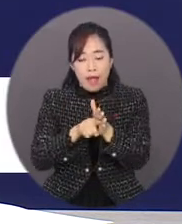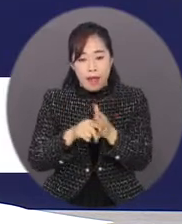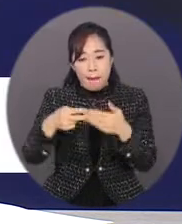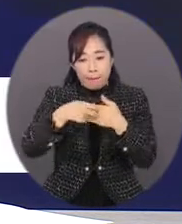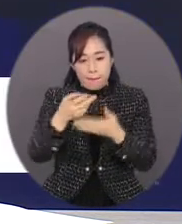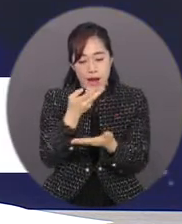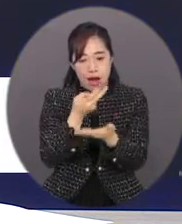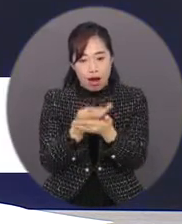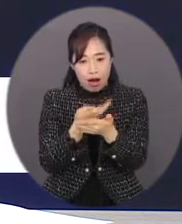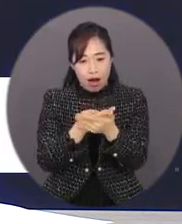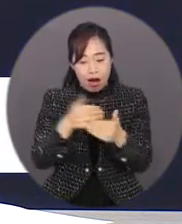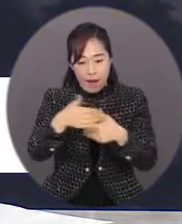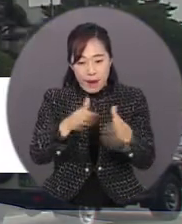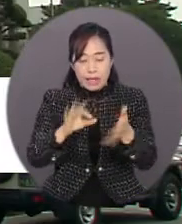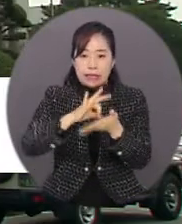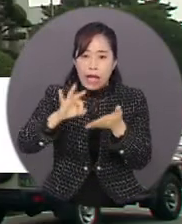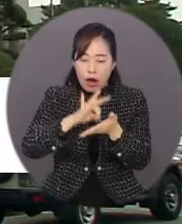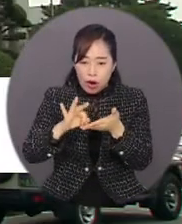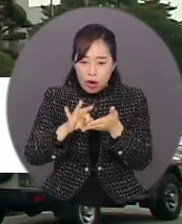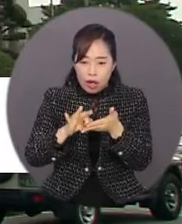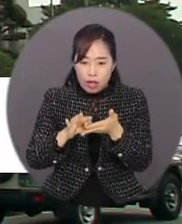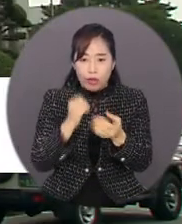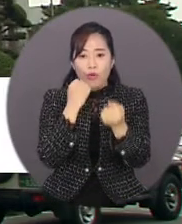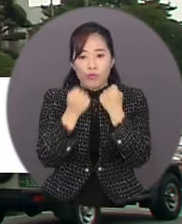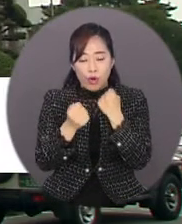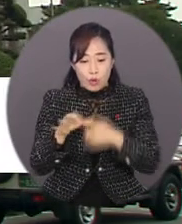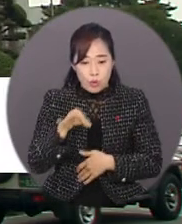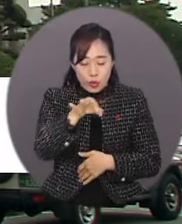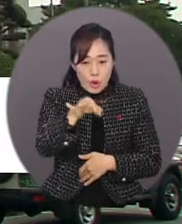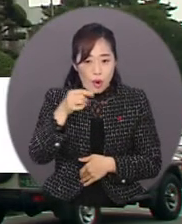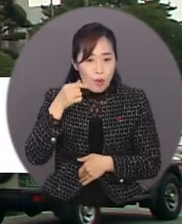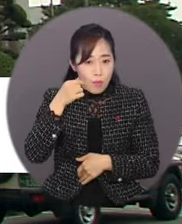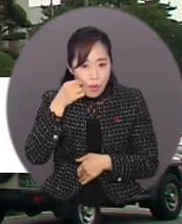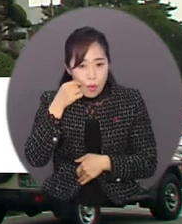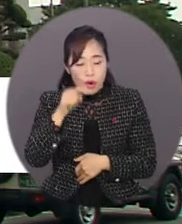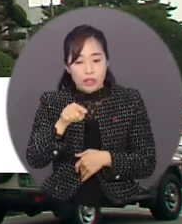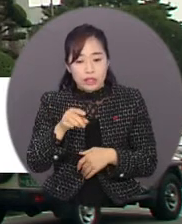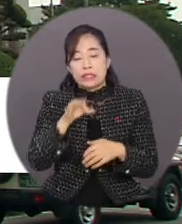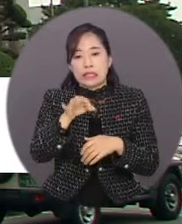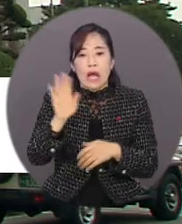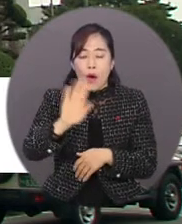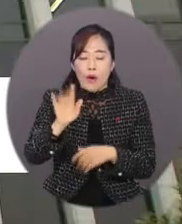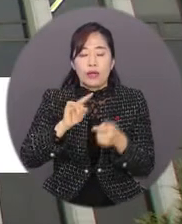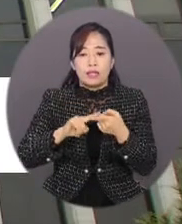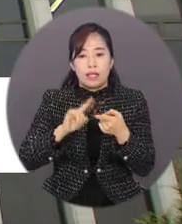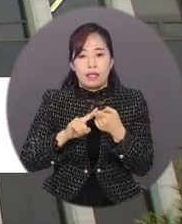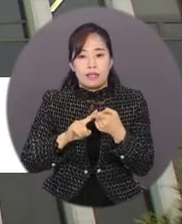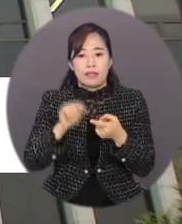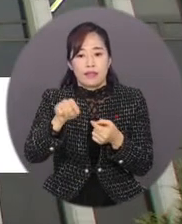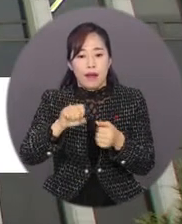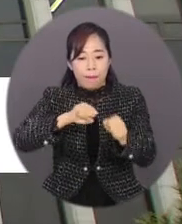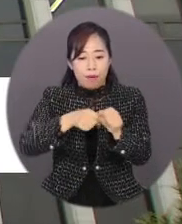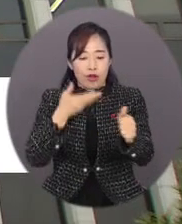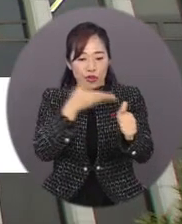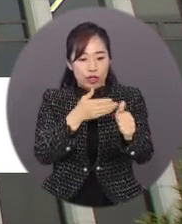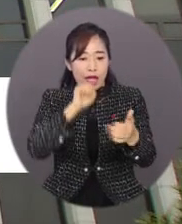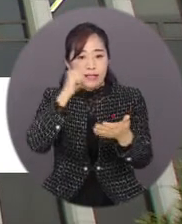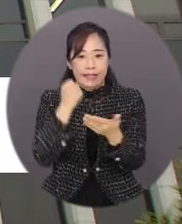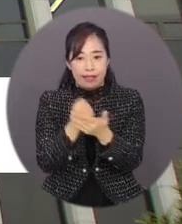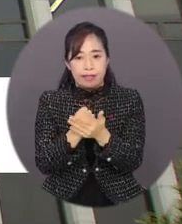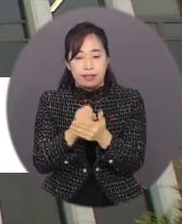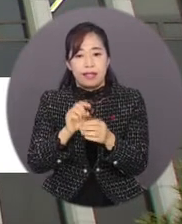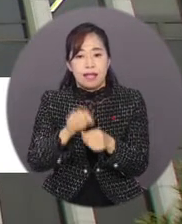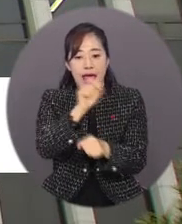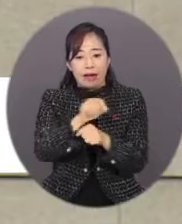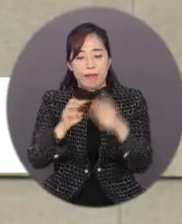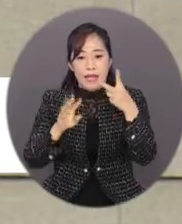사용하고 입원료를 내지 않은 국립대병원 교수의 징계는 정당하다는 법원 판결이 나왔습니다. 광주지법